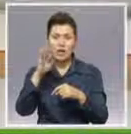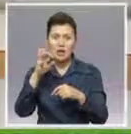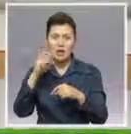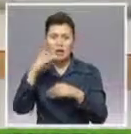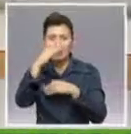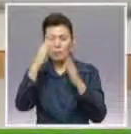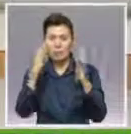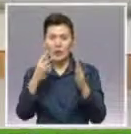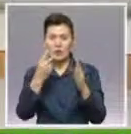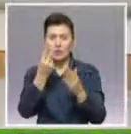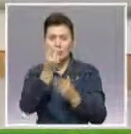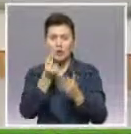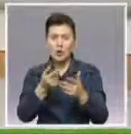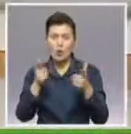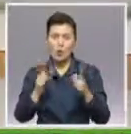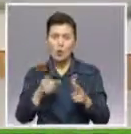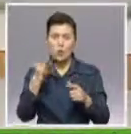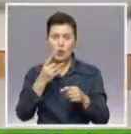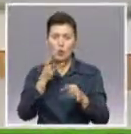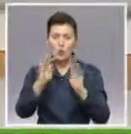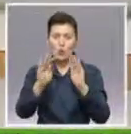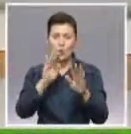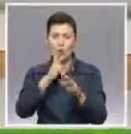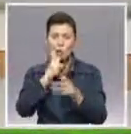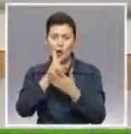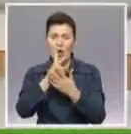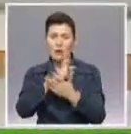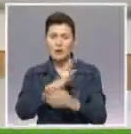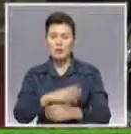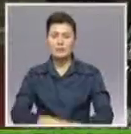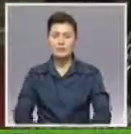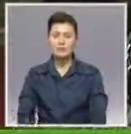портретінің түп нұсқасы тұңғыш рет қойылған.